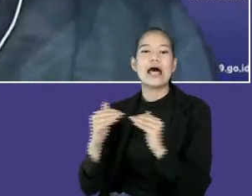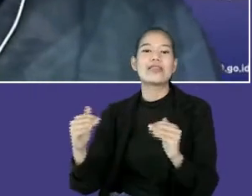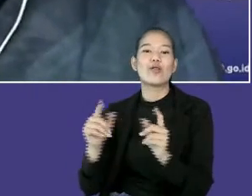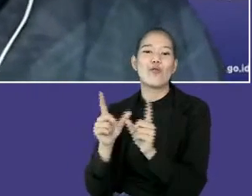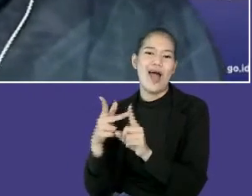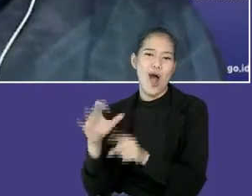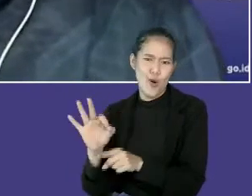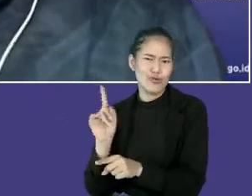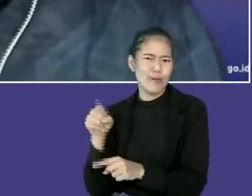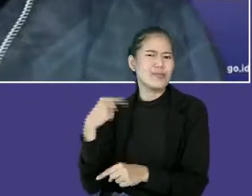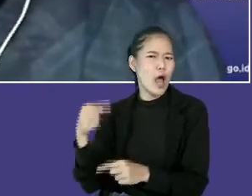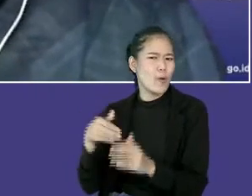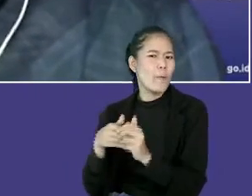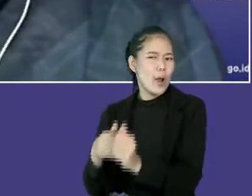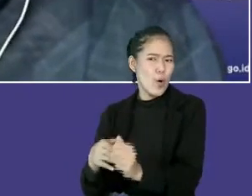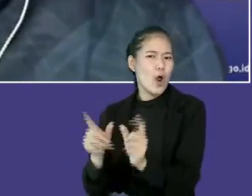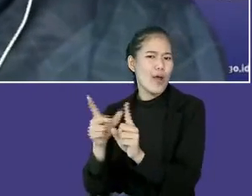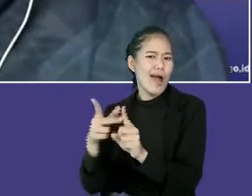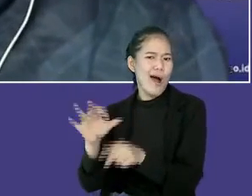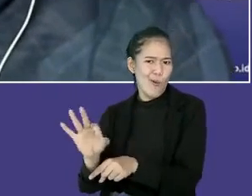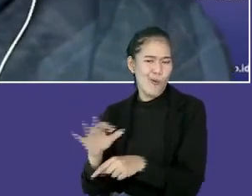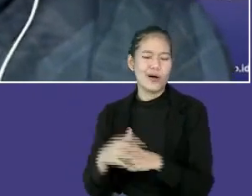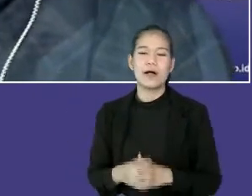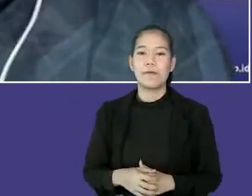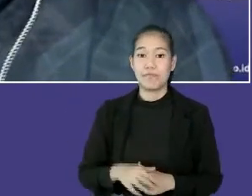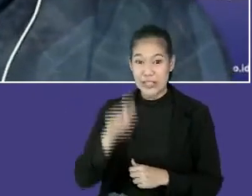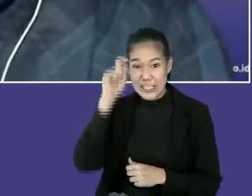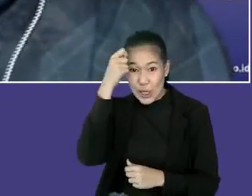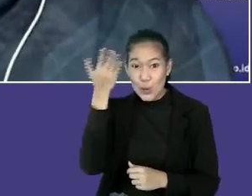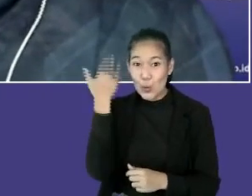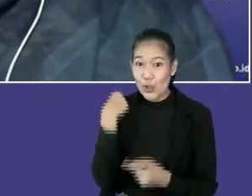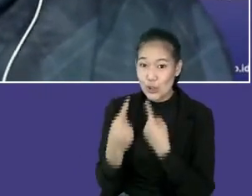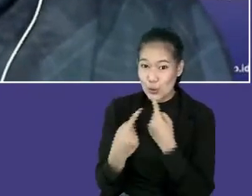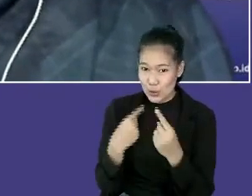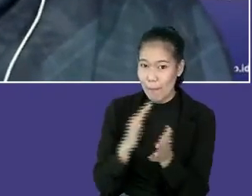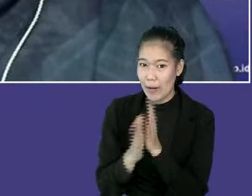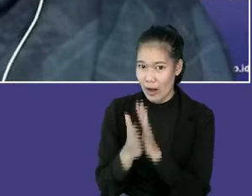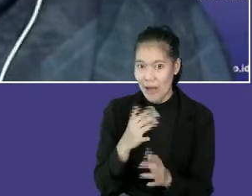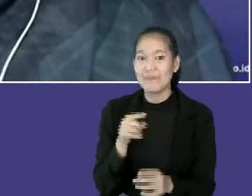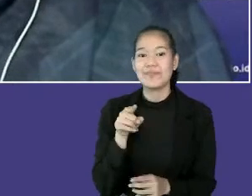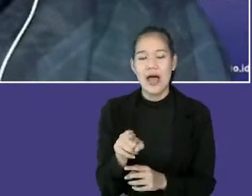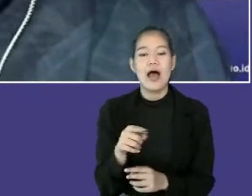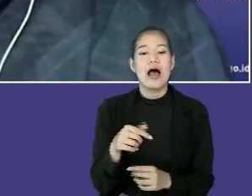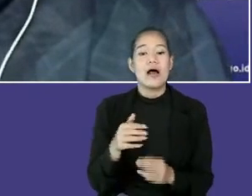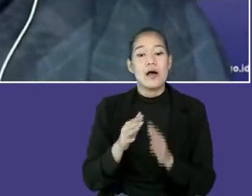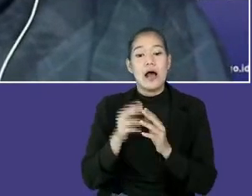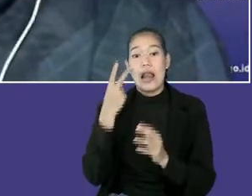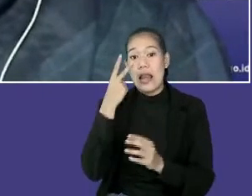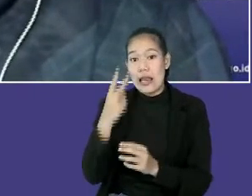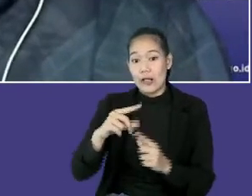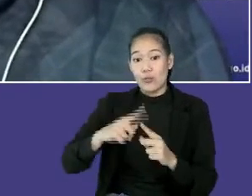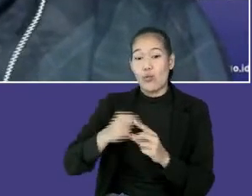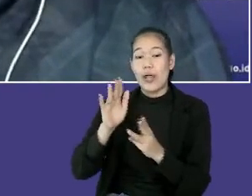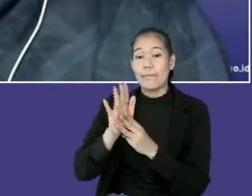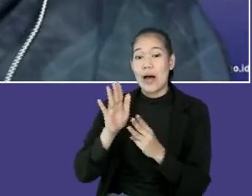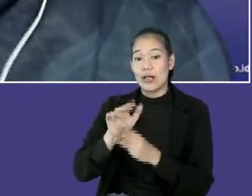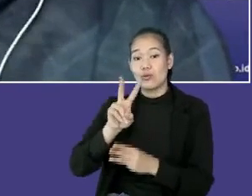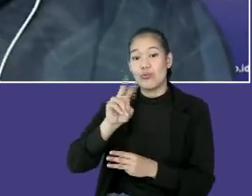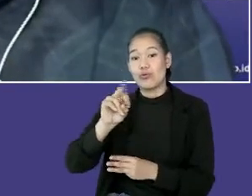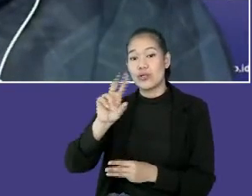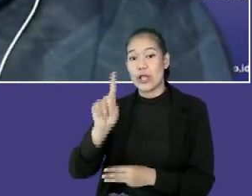kita bahas itu terus ya dokter lengah ingat ditambah 2020 mungkin salah satu hal juga yang harus highlight disini per bulan Maret